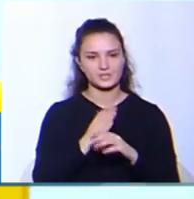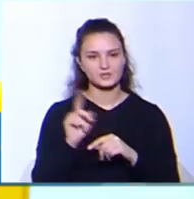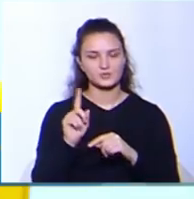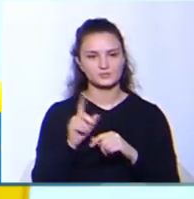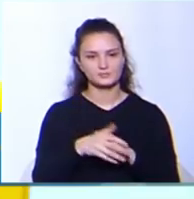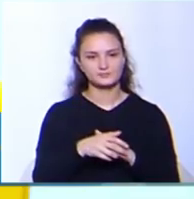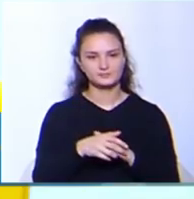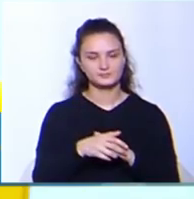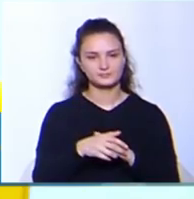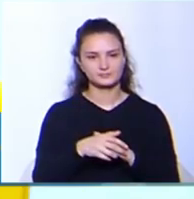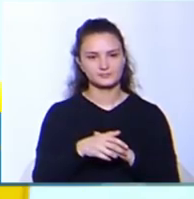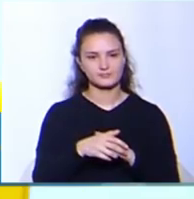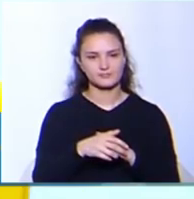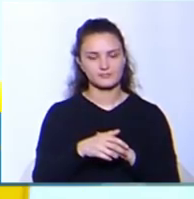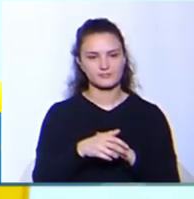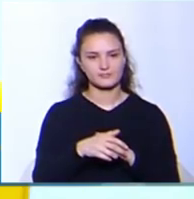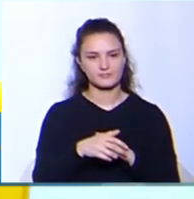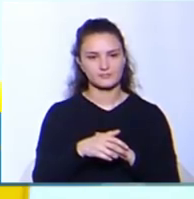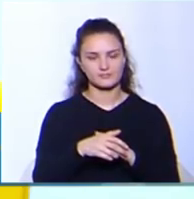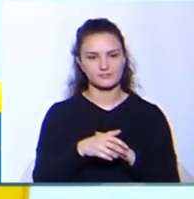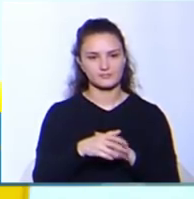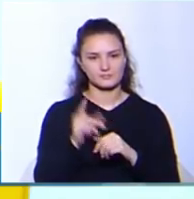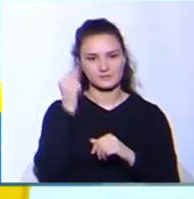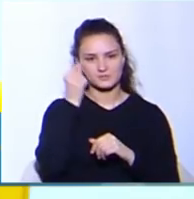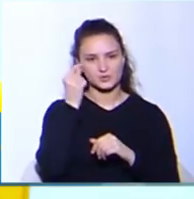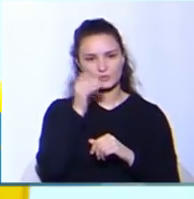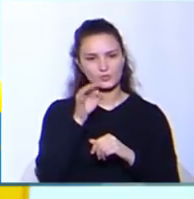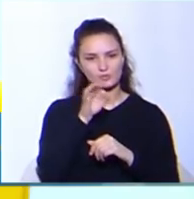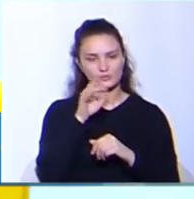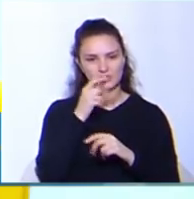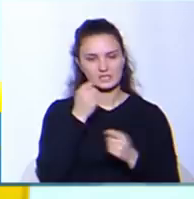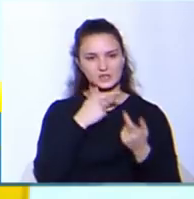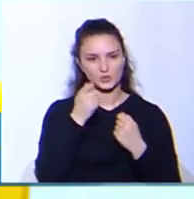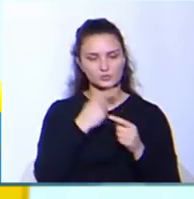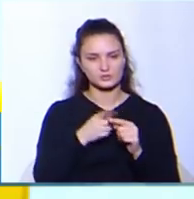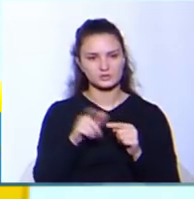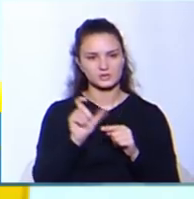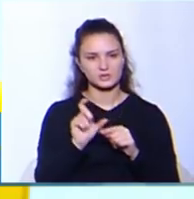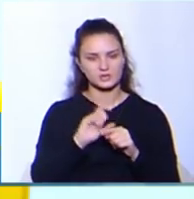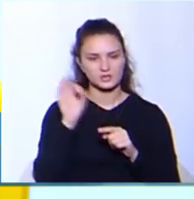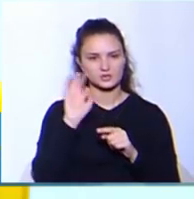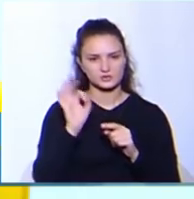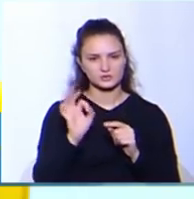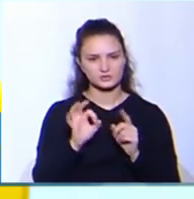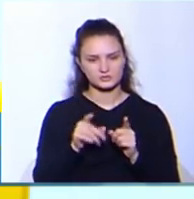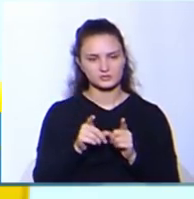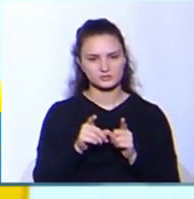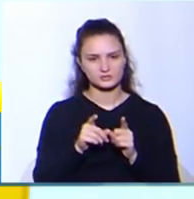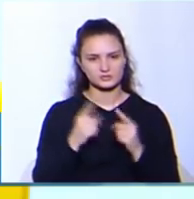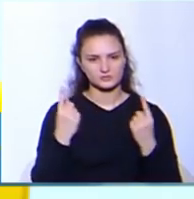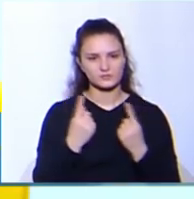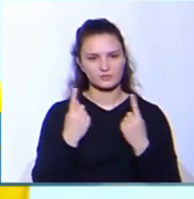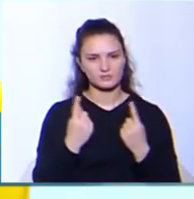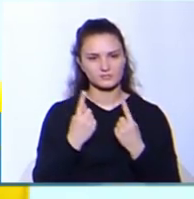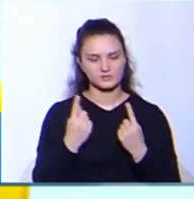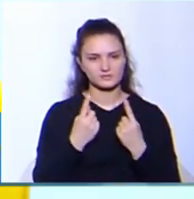აი ამ ახალ ფსიქოაქტიურ ნივთიერებებში რომლებიც ძალიან გახშირდა და ასე ვთქვათ